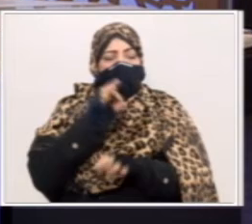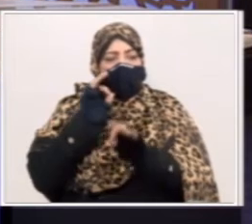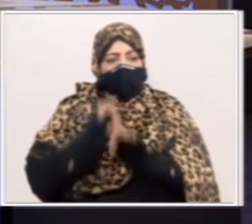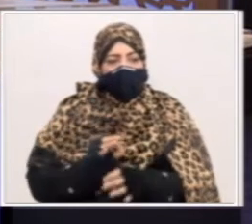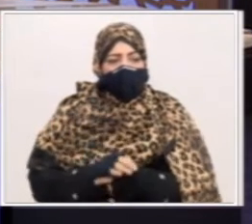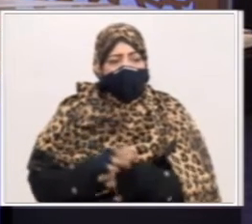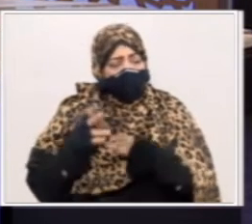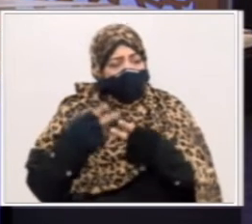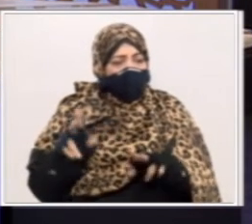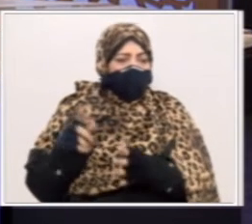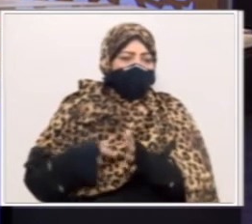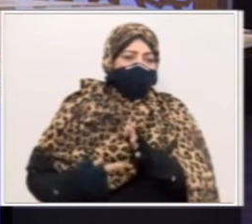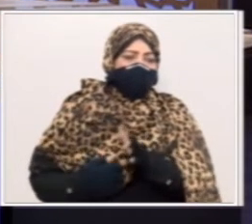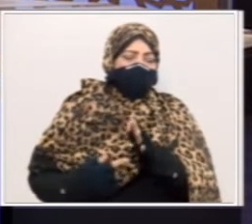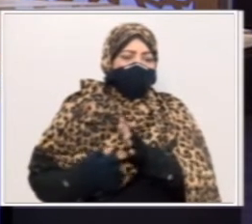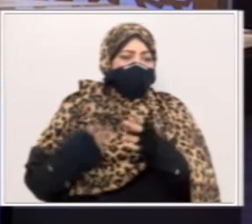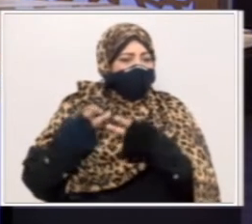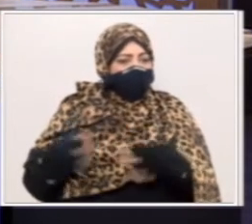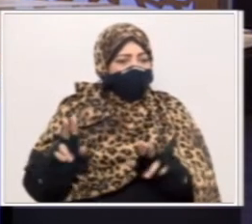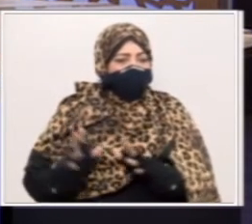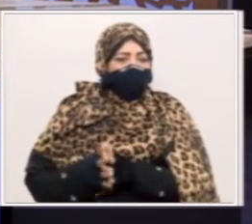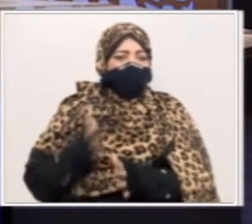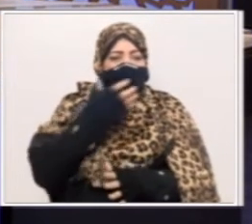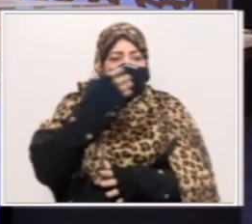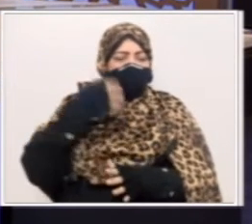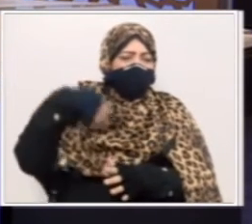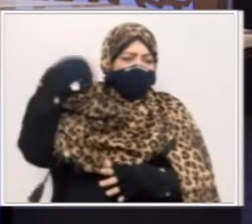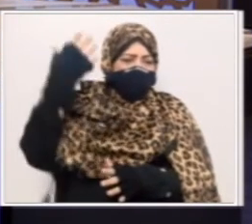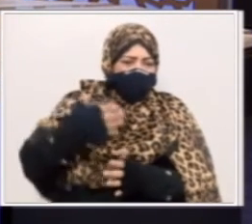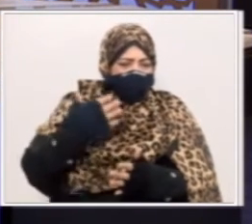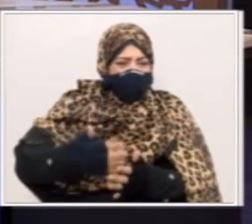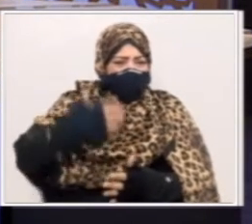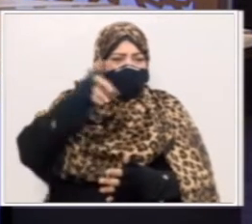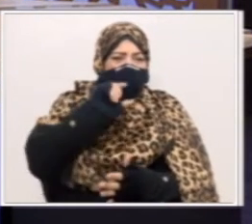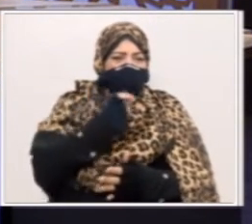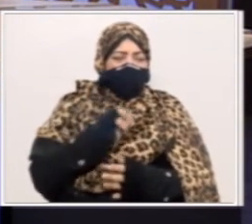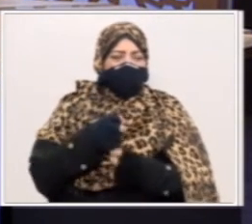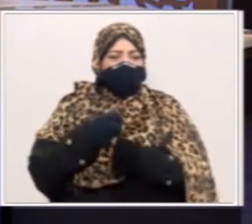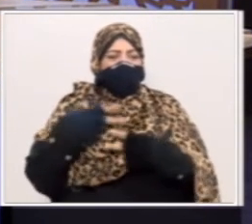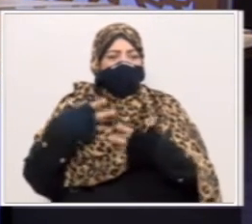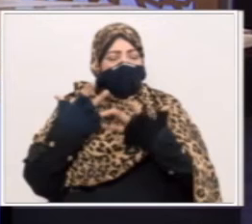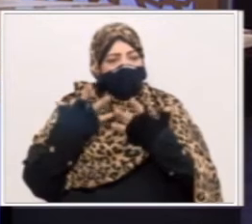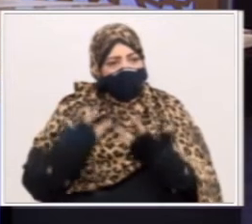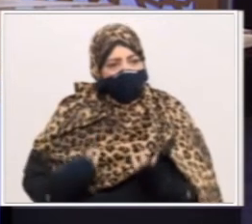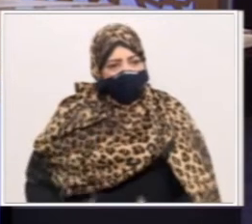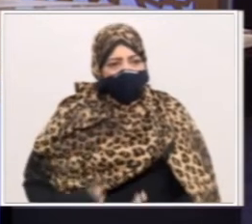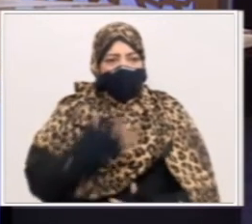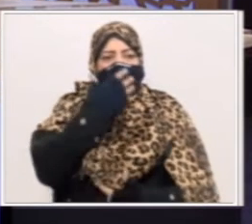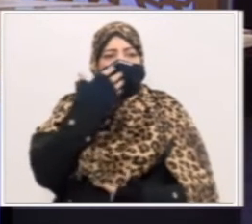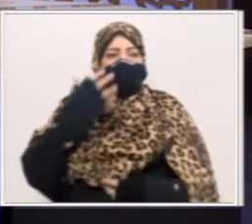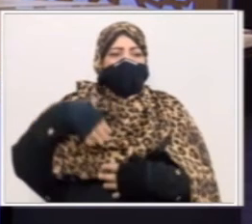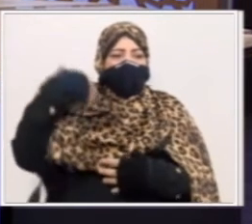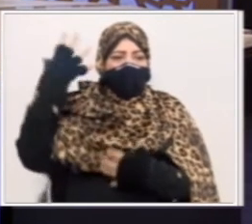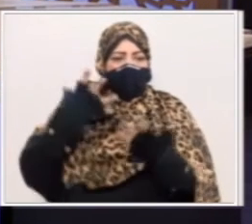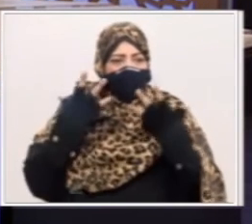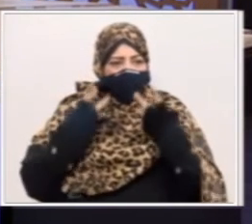أقضي شيئا مما عليك. معناه قبل رمضان الجاي يكون قاضيته معناها إن شاء الله.